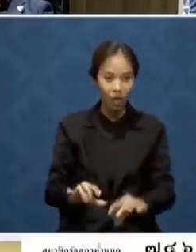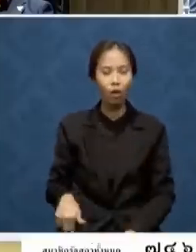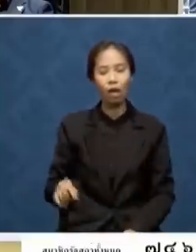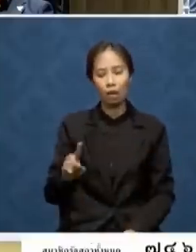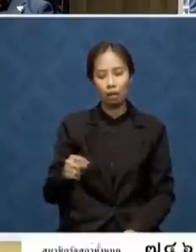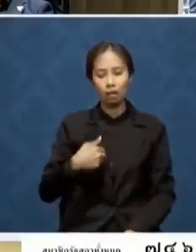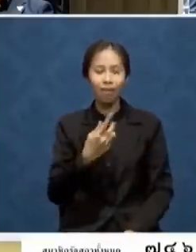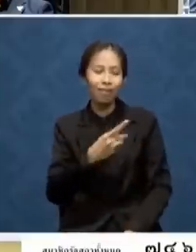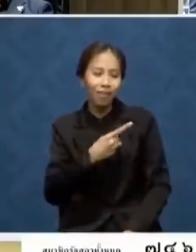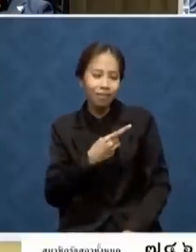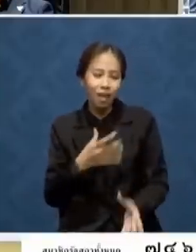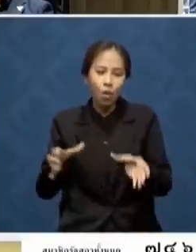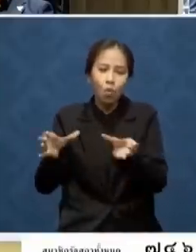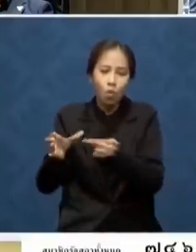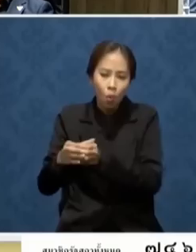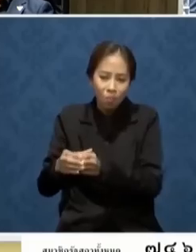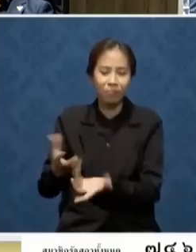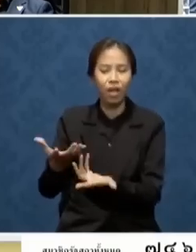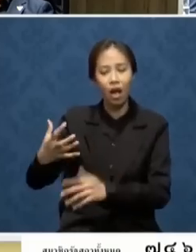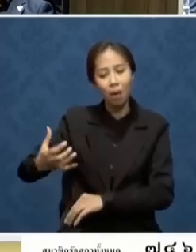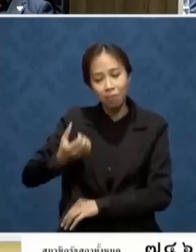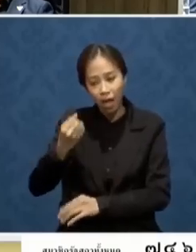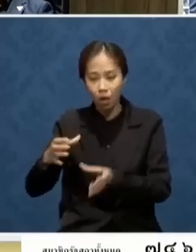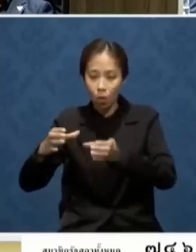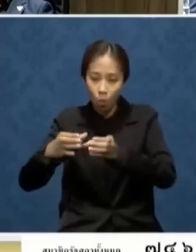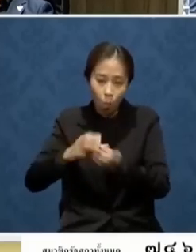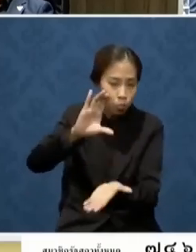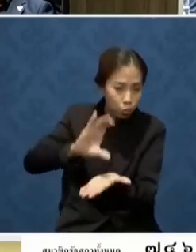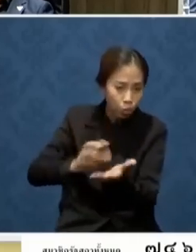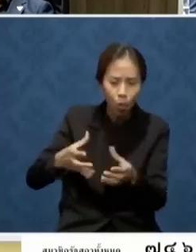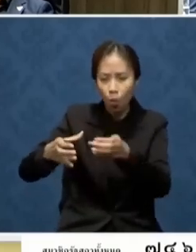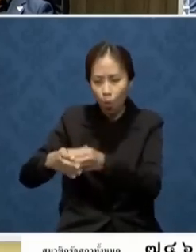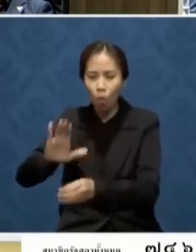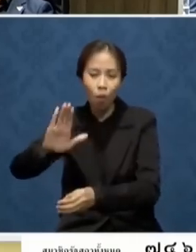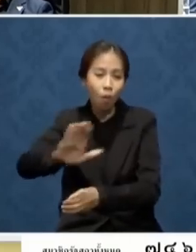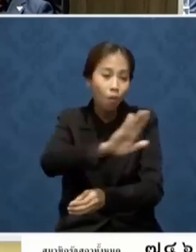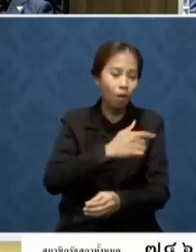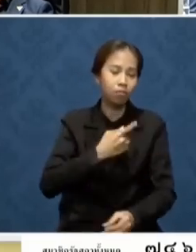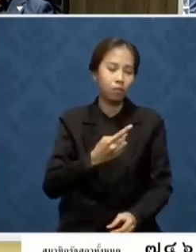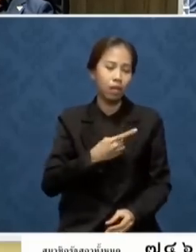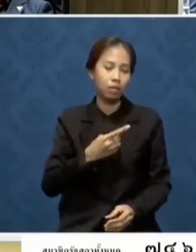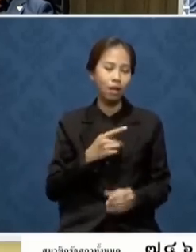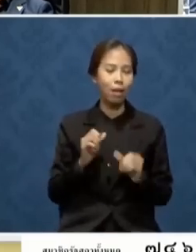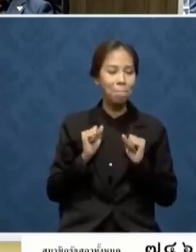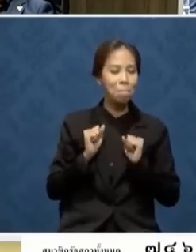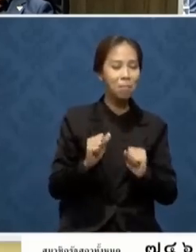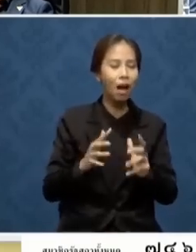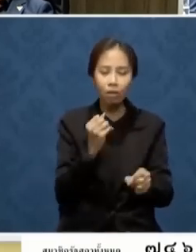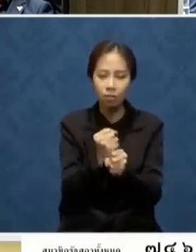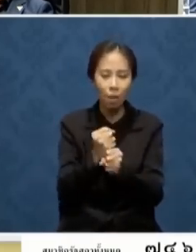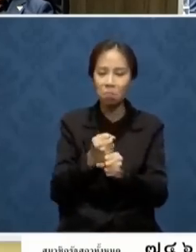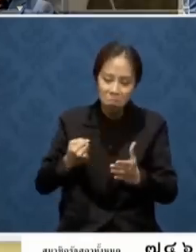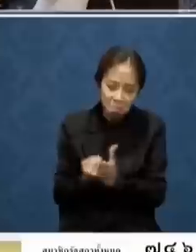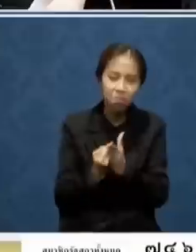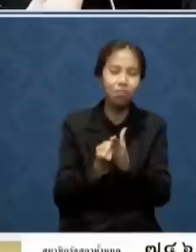ใจทั้งกลุ่มอำนาจเก่าทั้งกลุ่มทุนต่างๆก็เลยไม่กล้าทำเรื่องยากๆที่ต้องปะทะกับใครเลยนะคะ